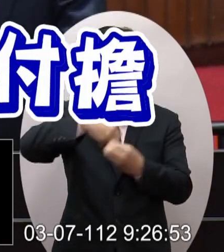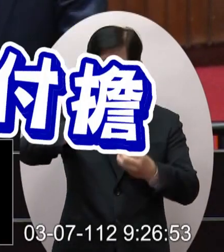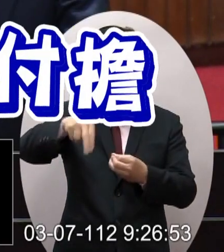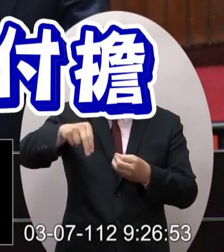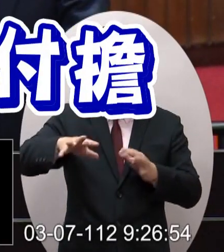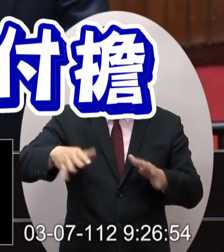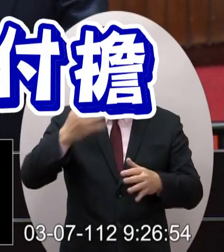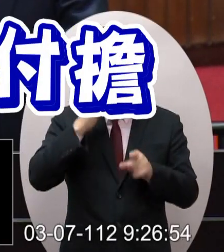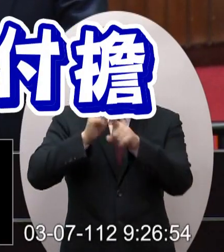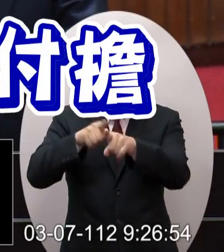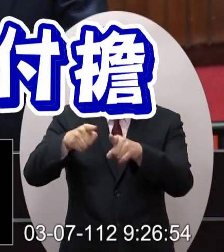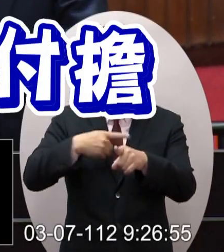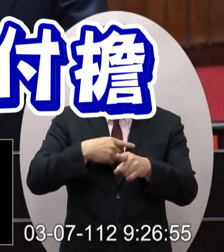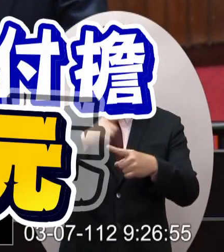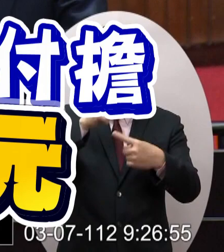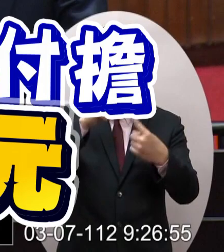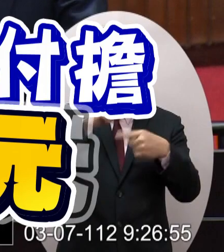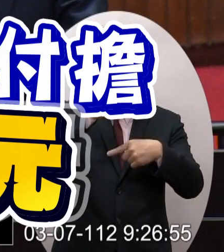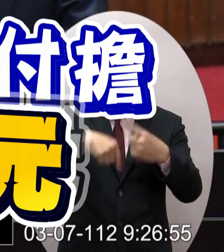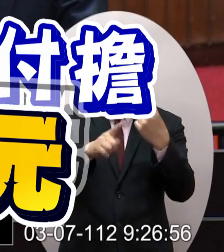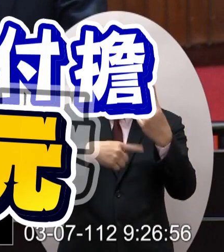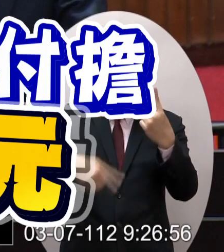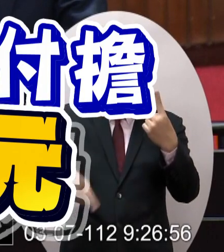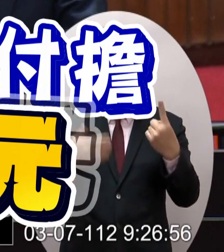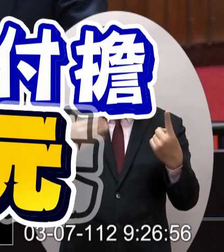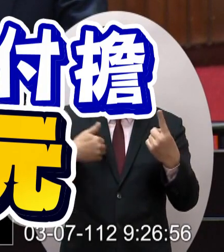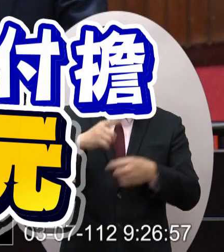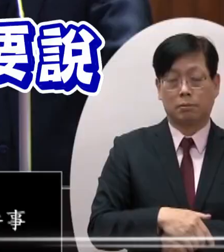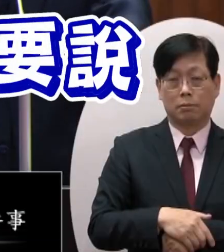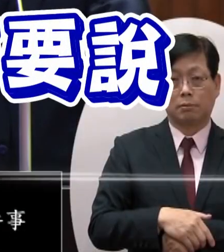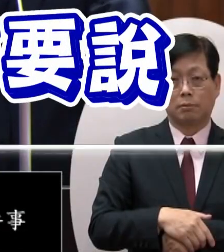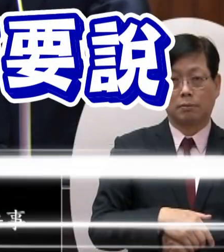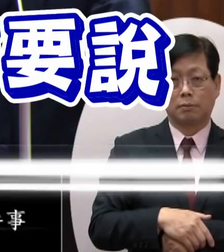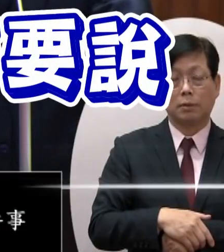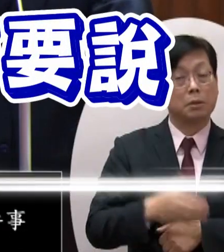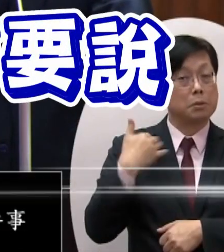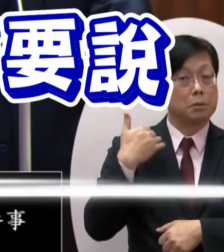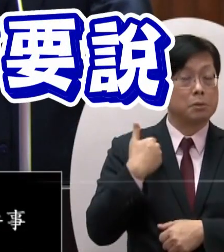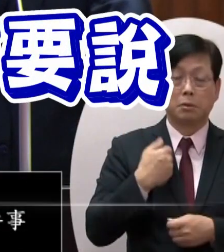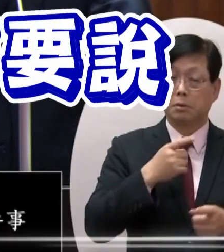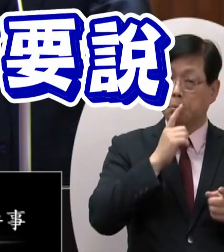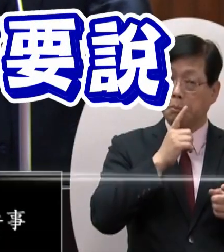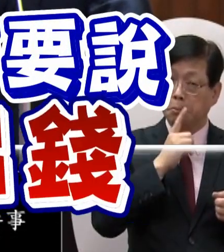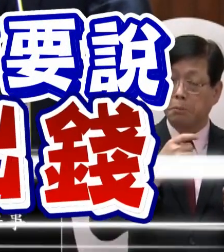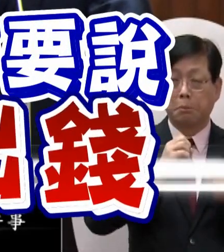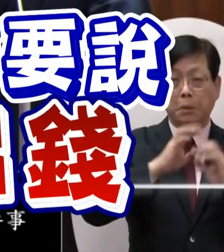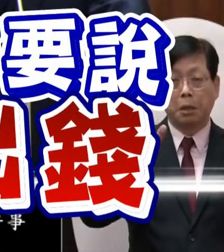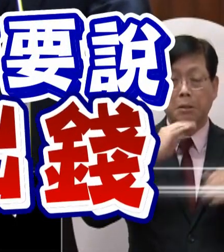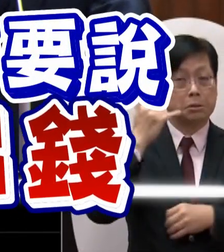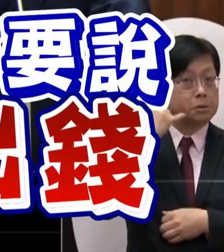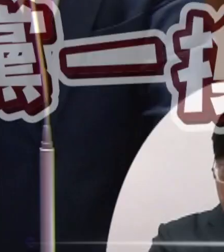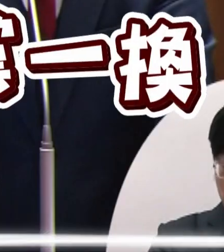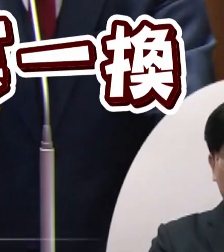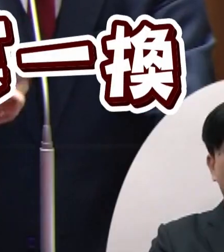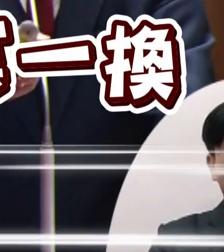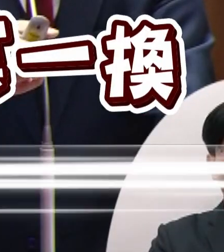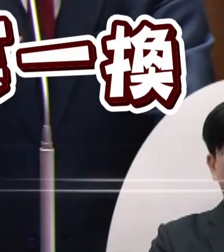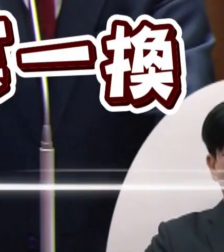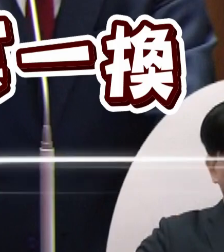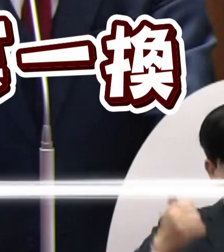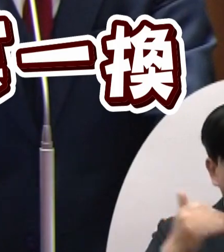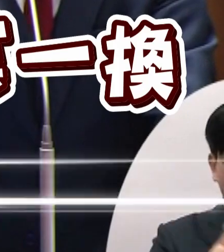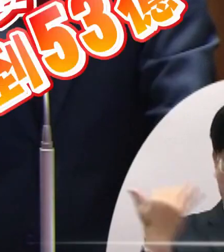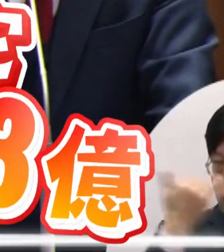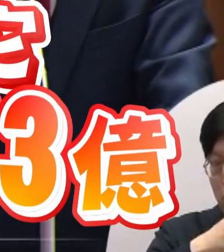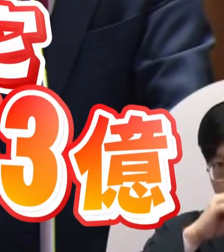的话，基隆市民每个人要负担大概1.5万元。就是为什么当时要说这个不用出钱？为什么